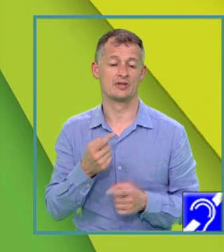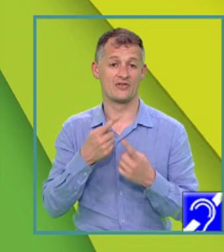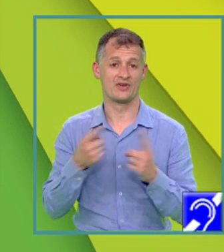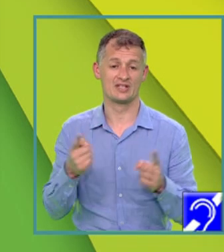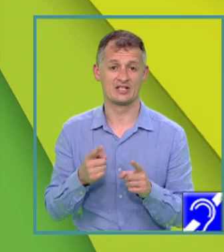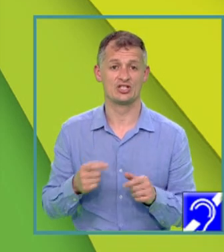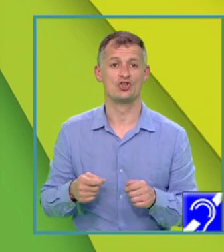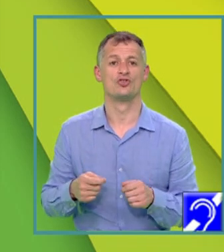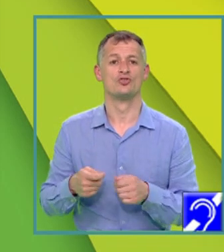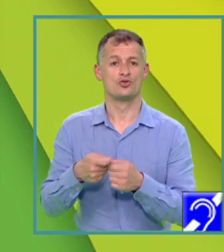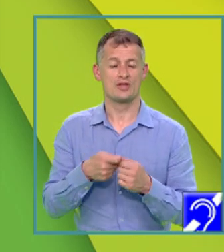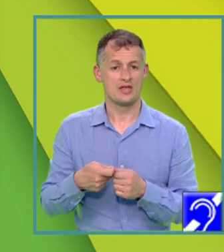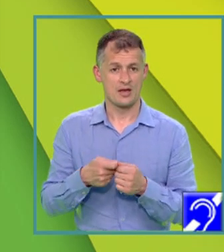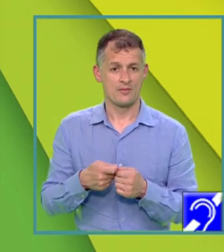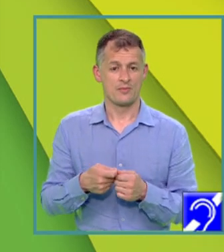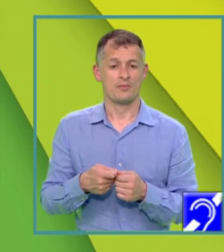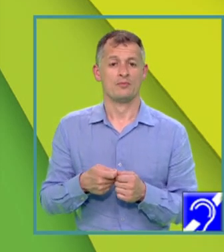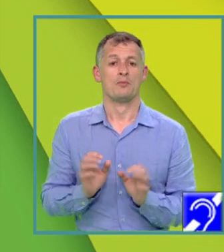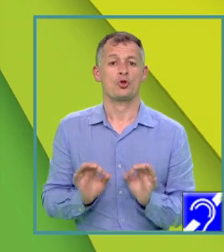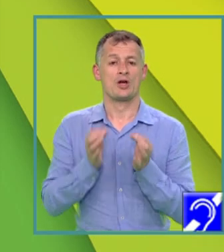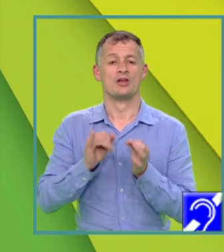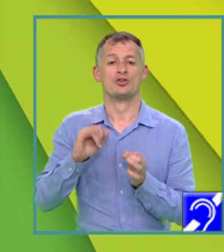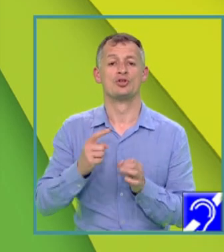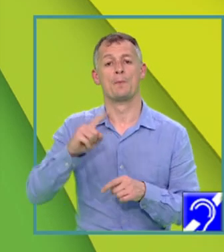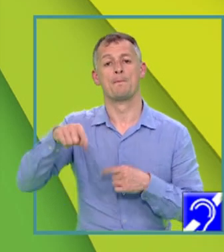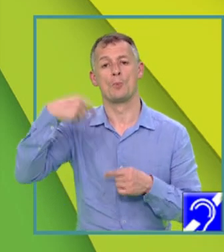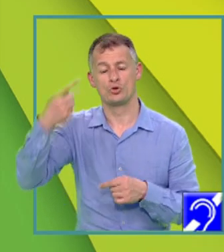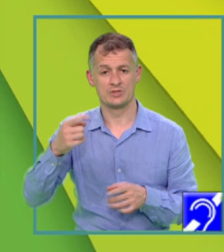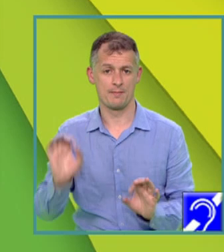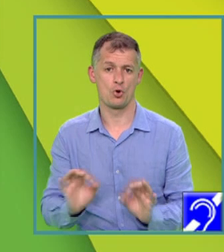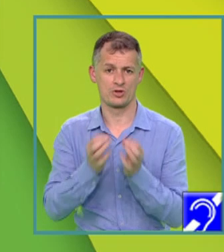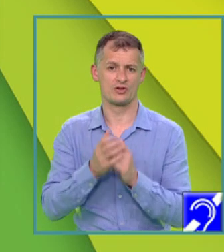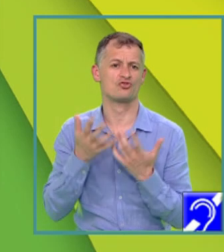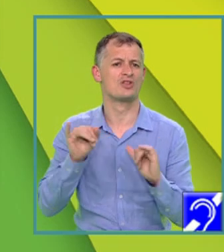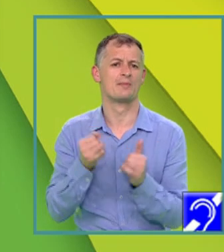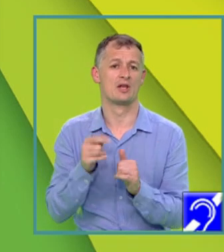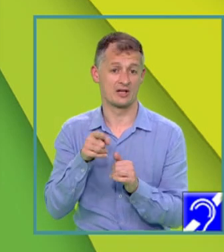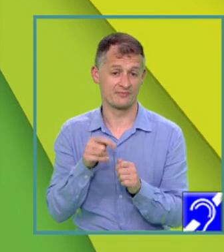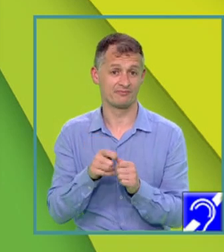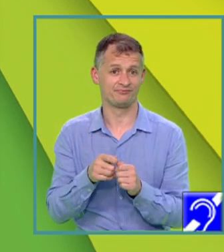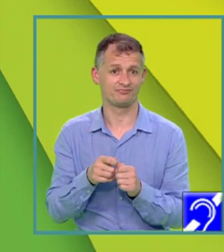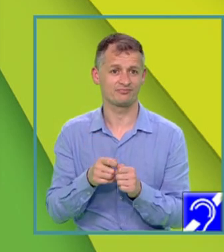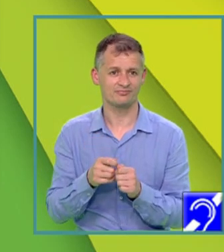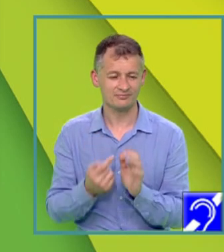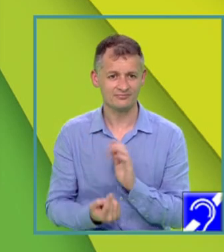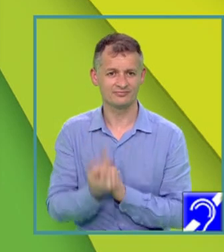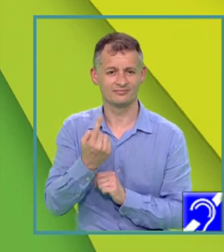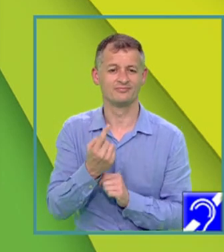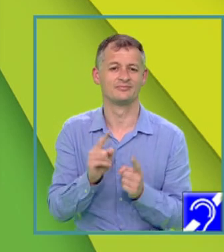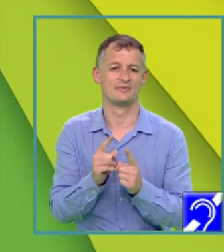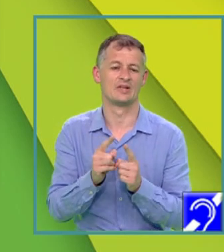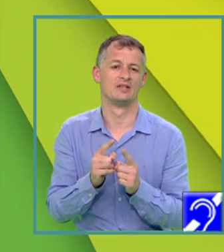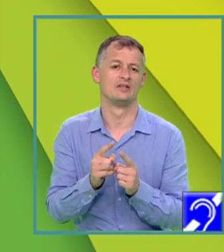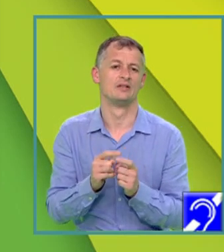dintre societatea modernă și cea postmodernă. Ce se întâmplă în societatea modernă? Apar aceste dimensiuni ale secularismului,